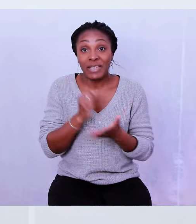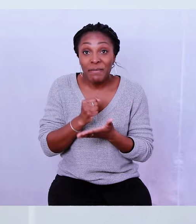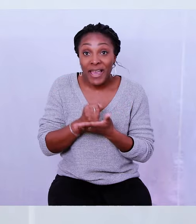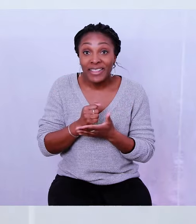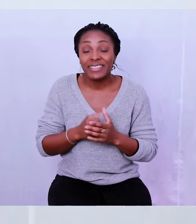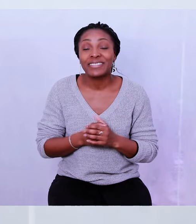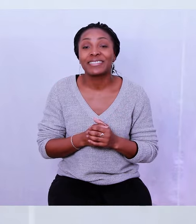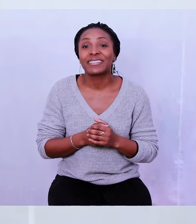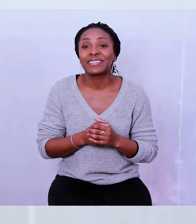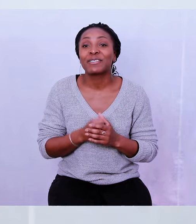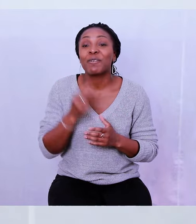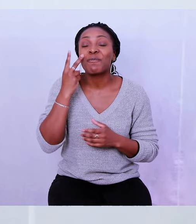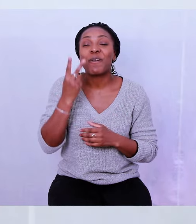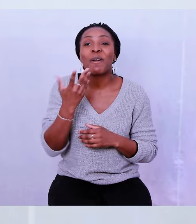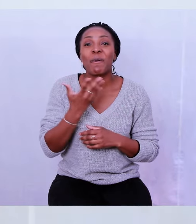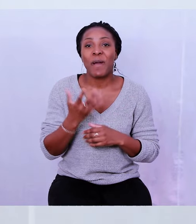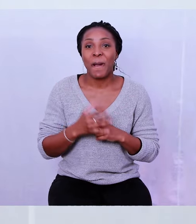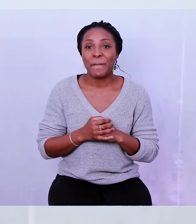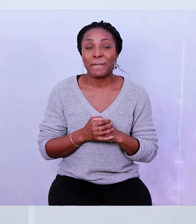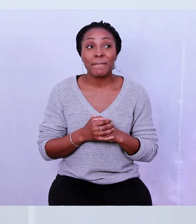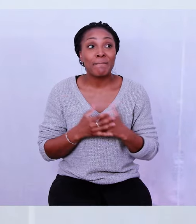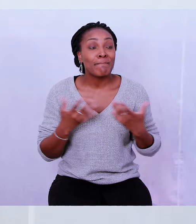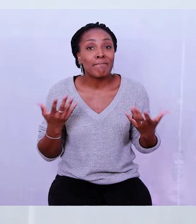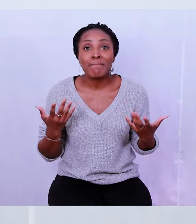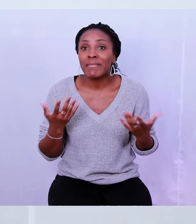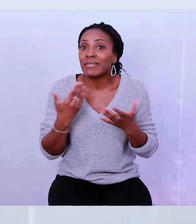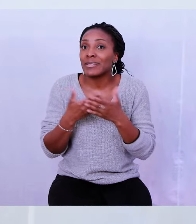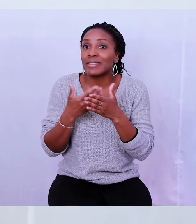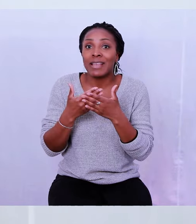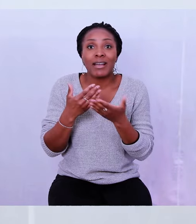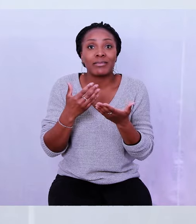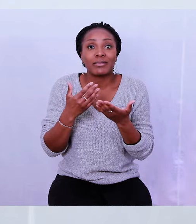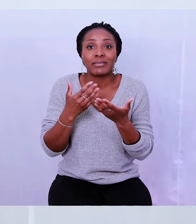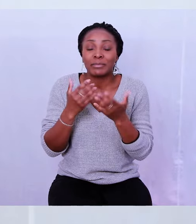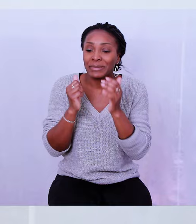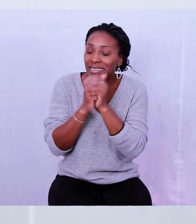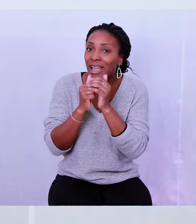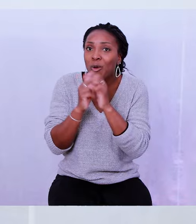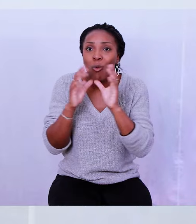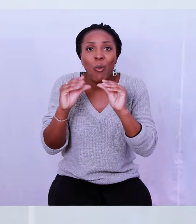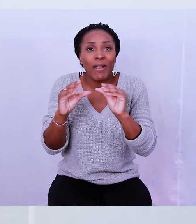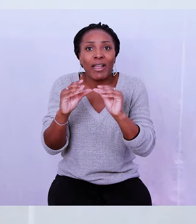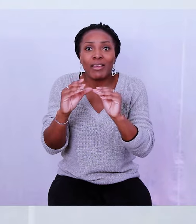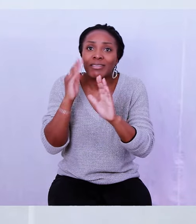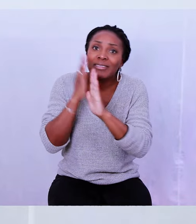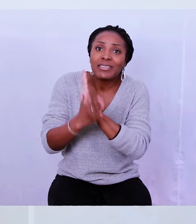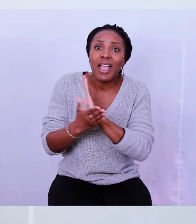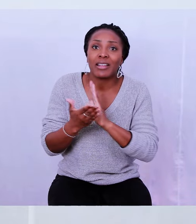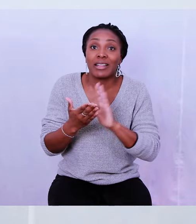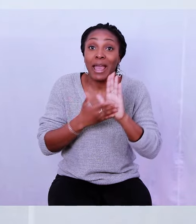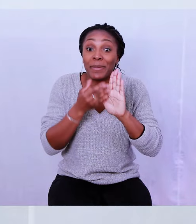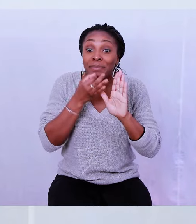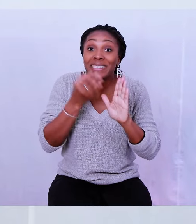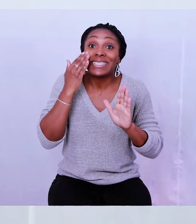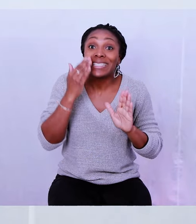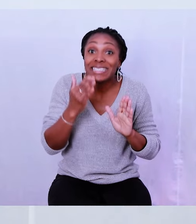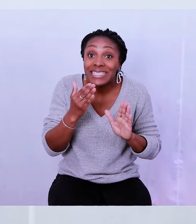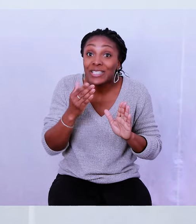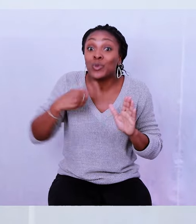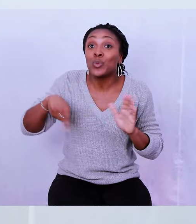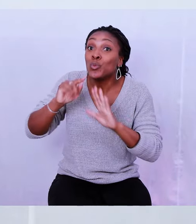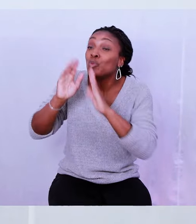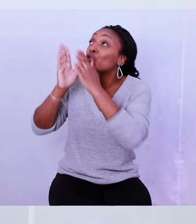Amen. On voit que, là aussi, c'est une application directe dans la prière. La Bible nous dit que si on demande quelque chose